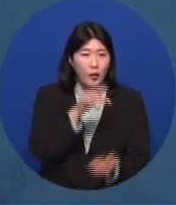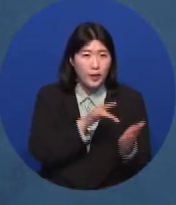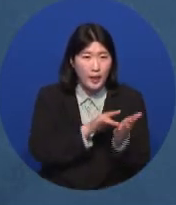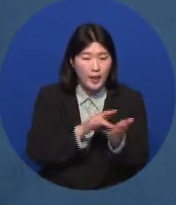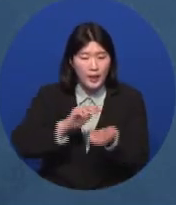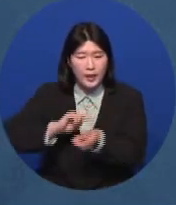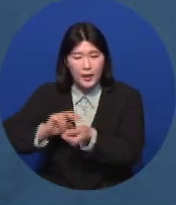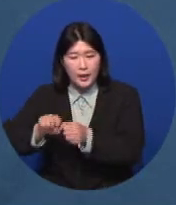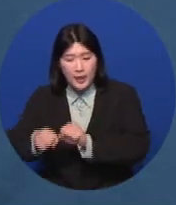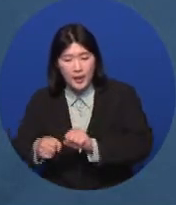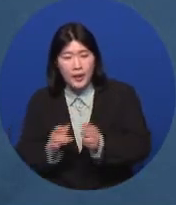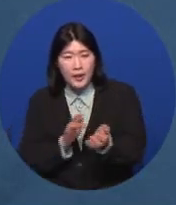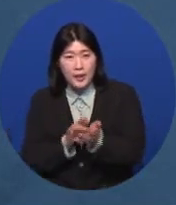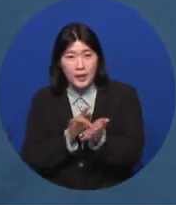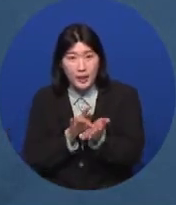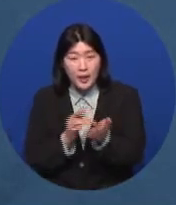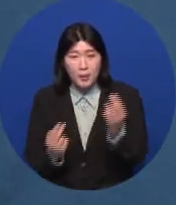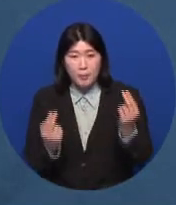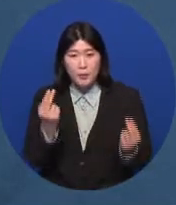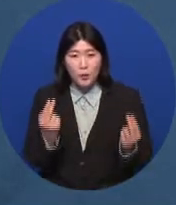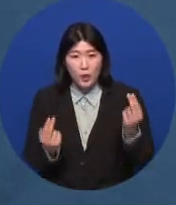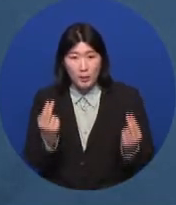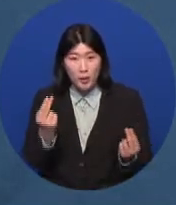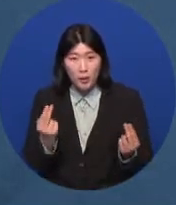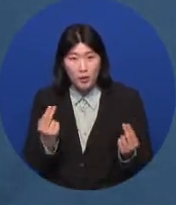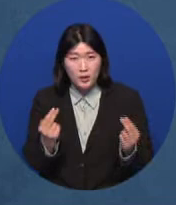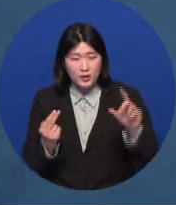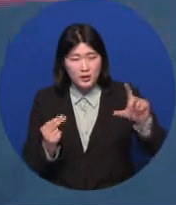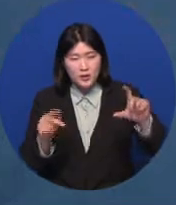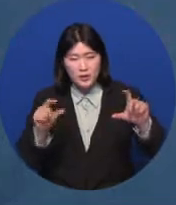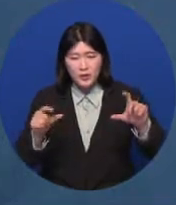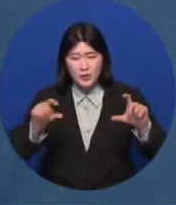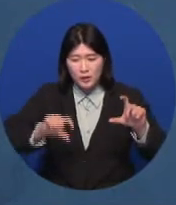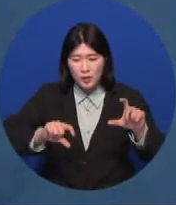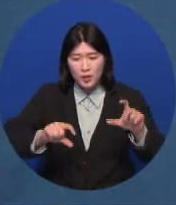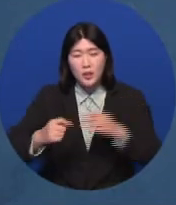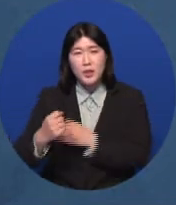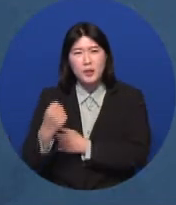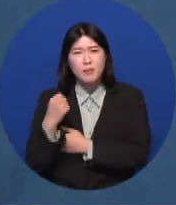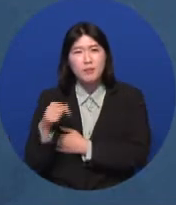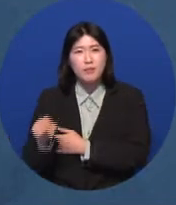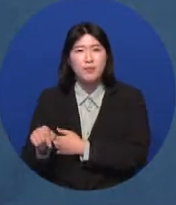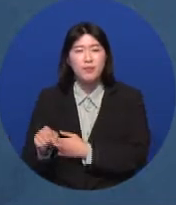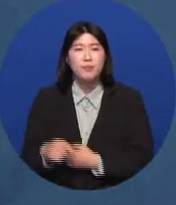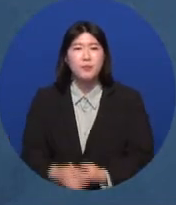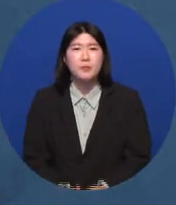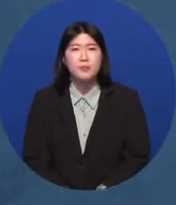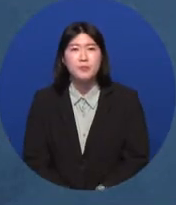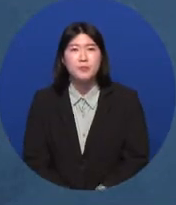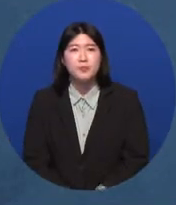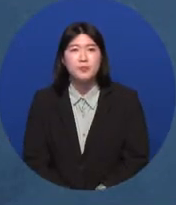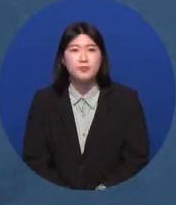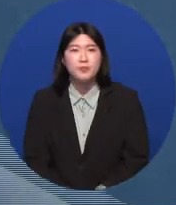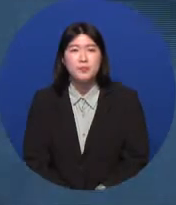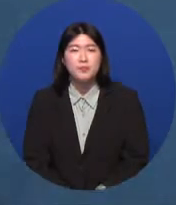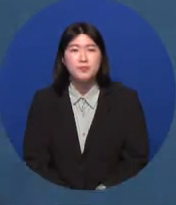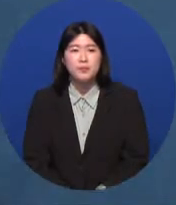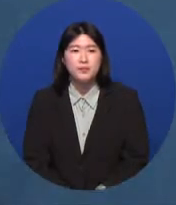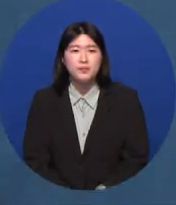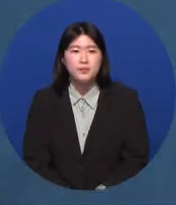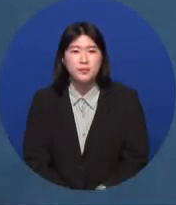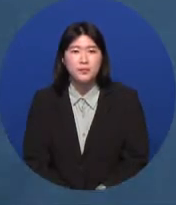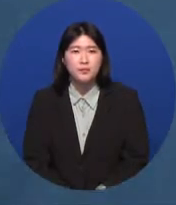복제 효소가 활성화 하는 것에 강력히 억제해 항바이러스 효과가 2배 가량 탁월해 씁니다